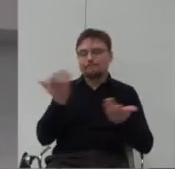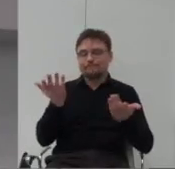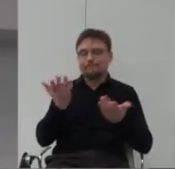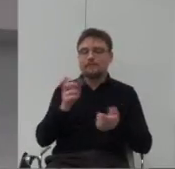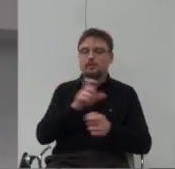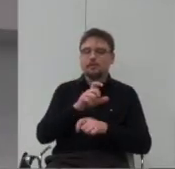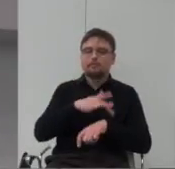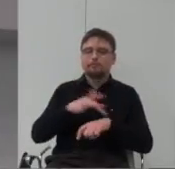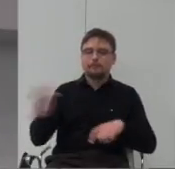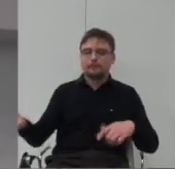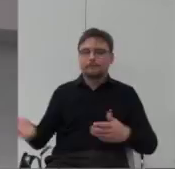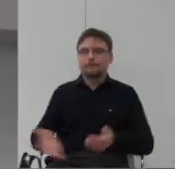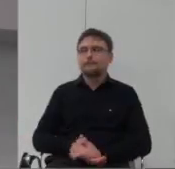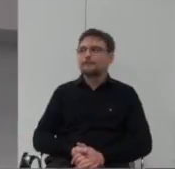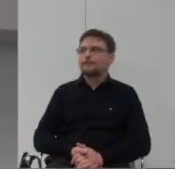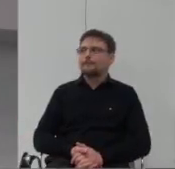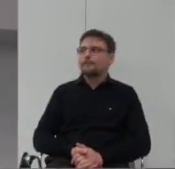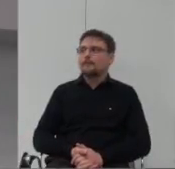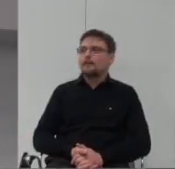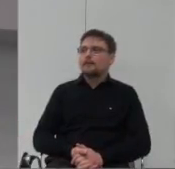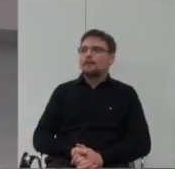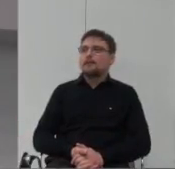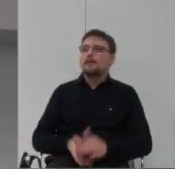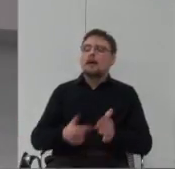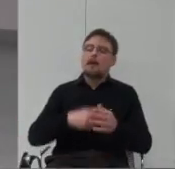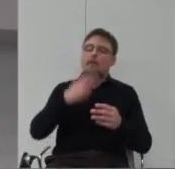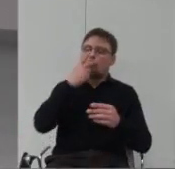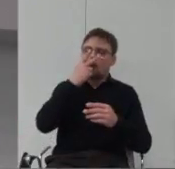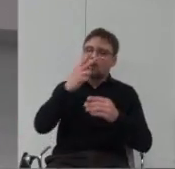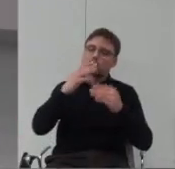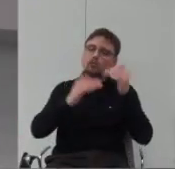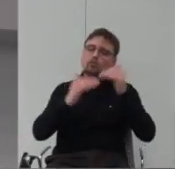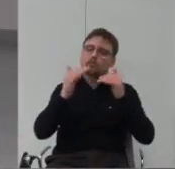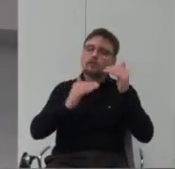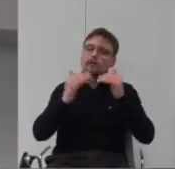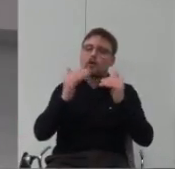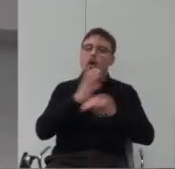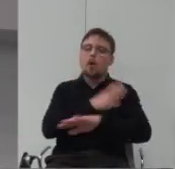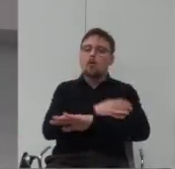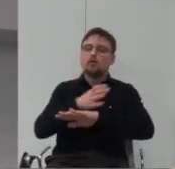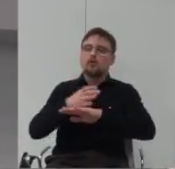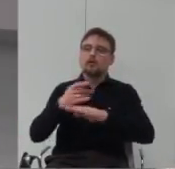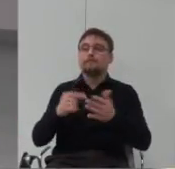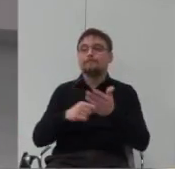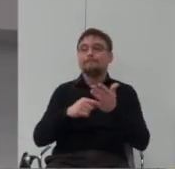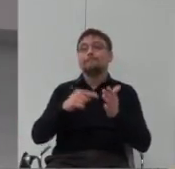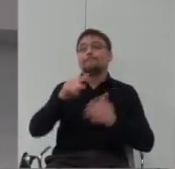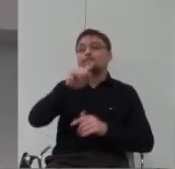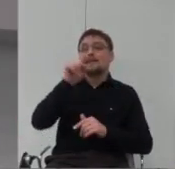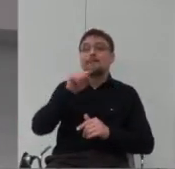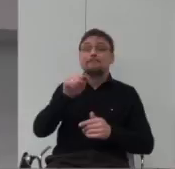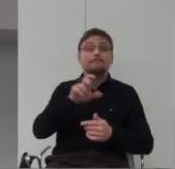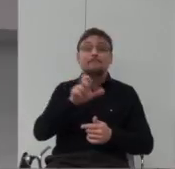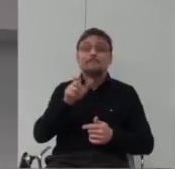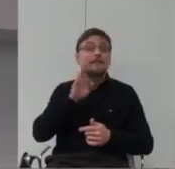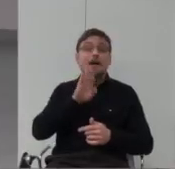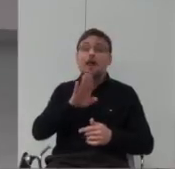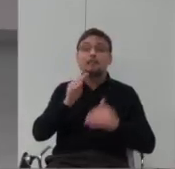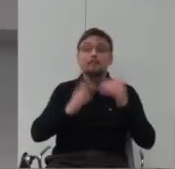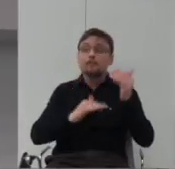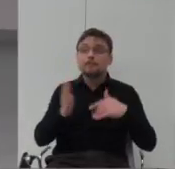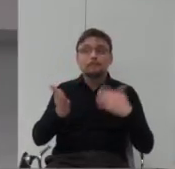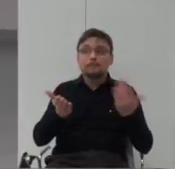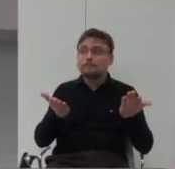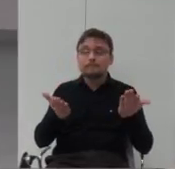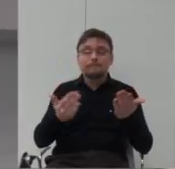przykład budowany. Tak, to już nie mam czasu. Tu pokazuję jeden z przykładów podawanych jako zrównoważone osiedle. To też